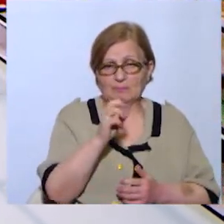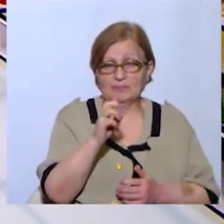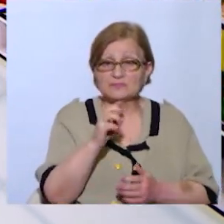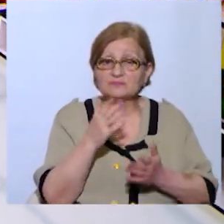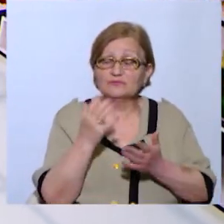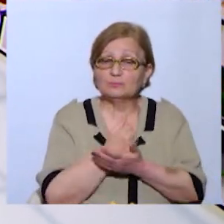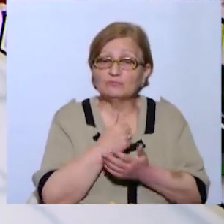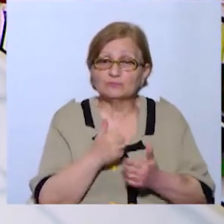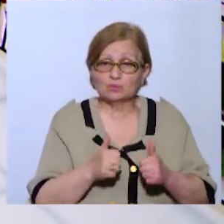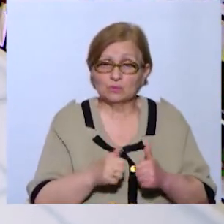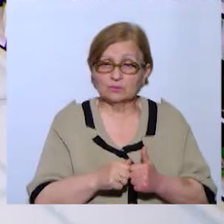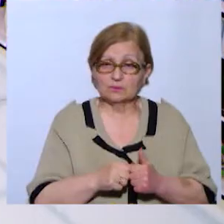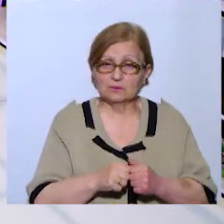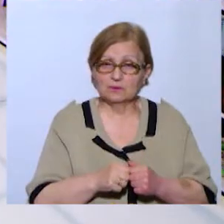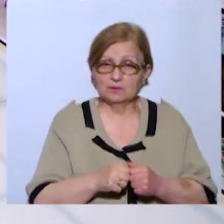ვიპოვით